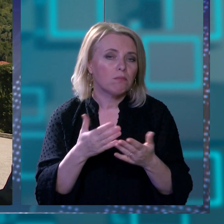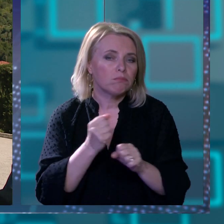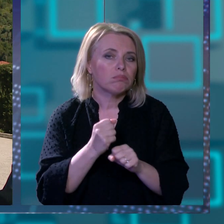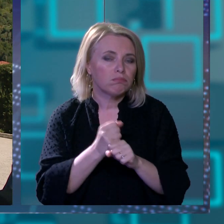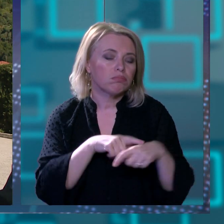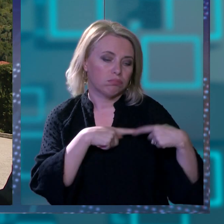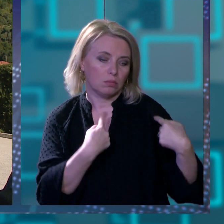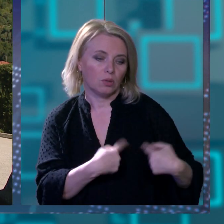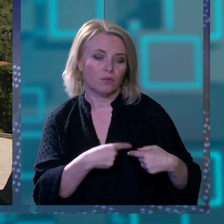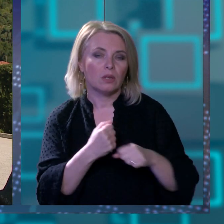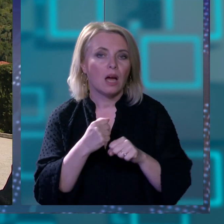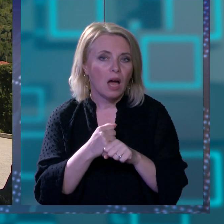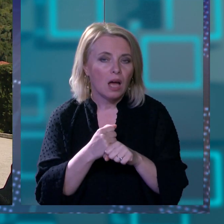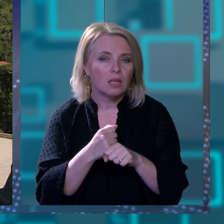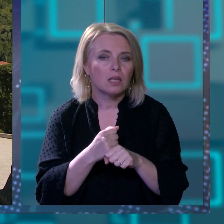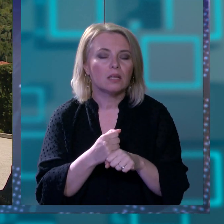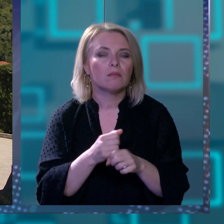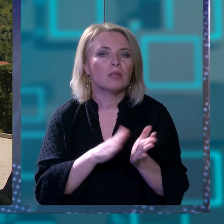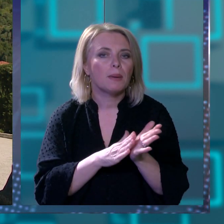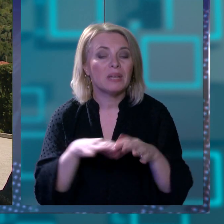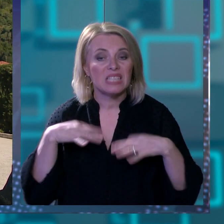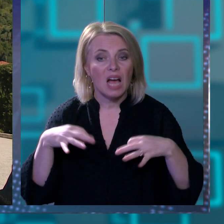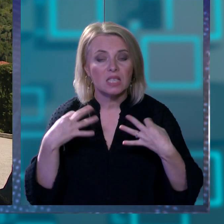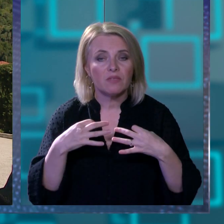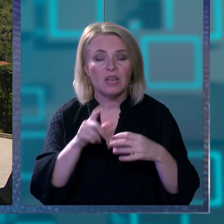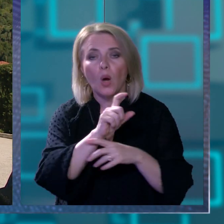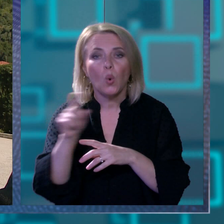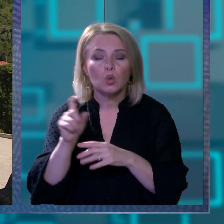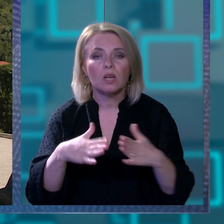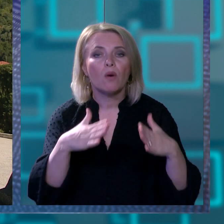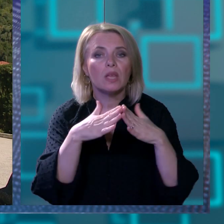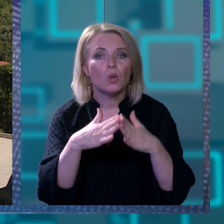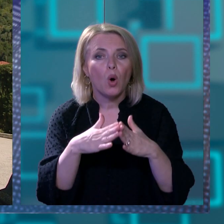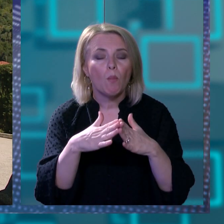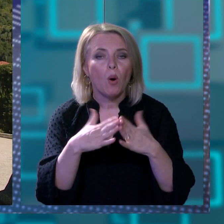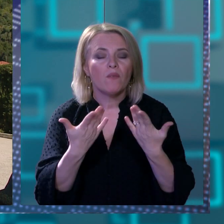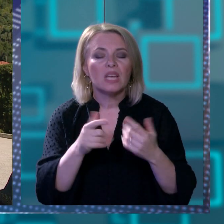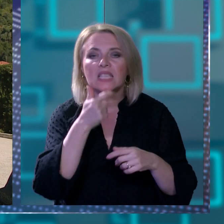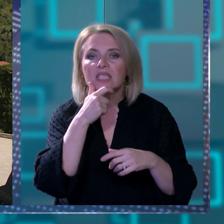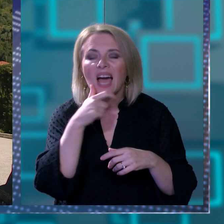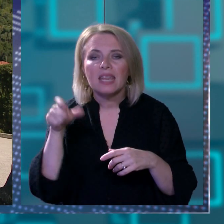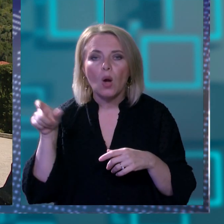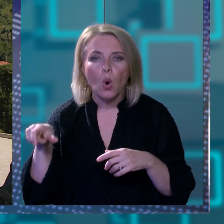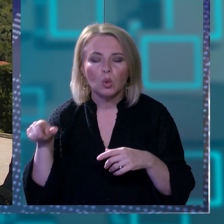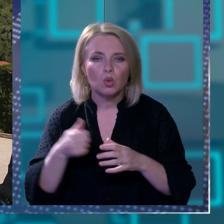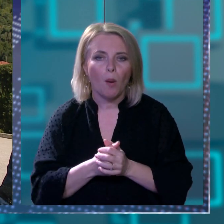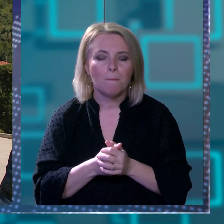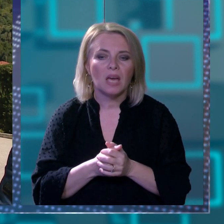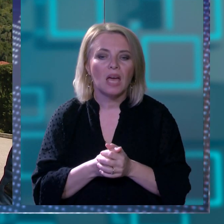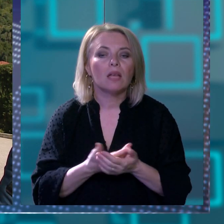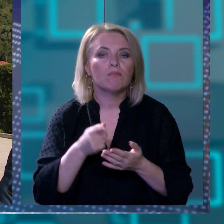bave dobrotvornom djelatnošću, to su zdravstvene ustanove, to su domovi za starije, to